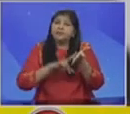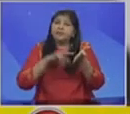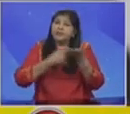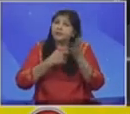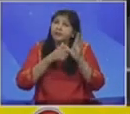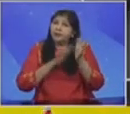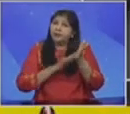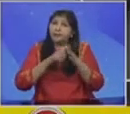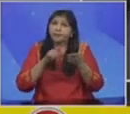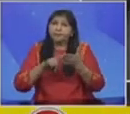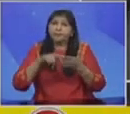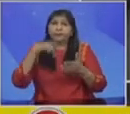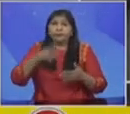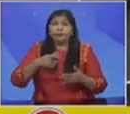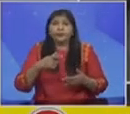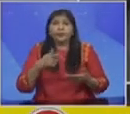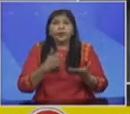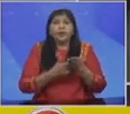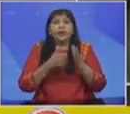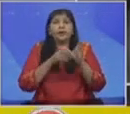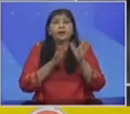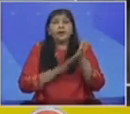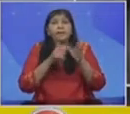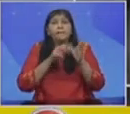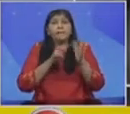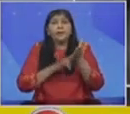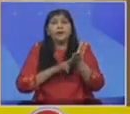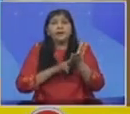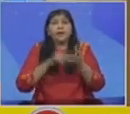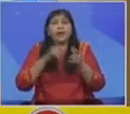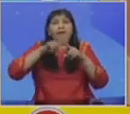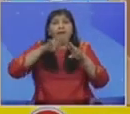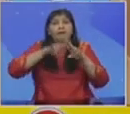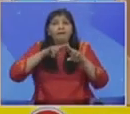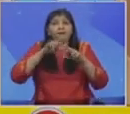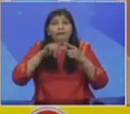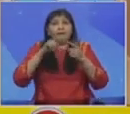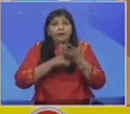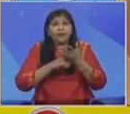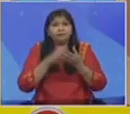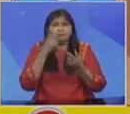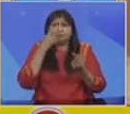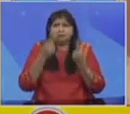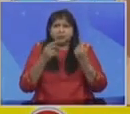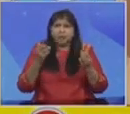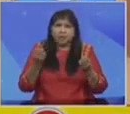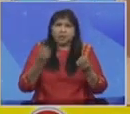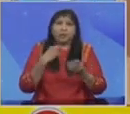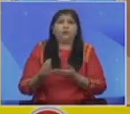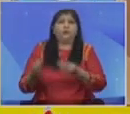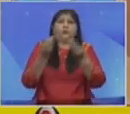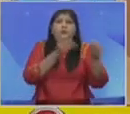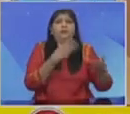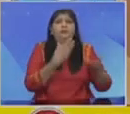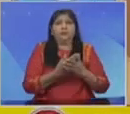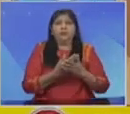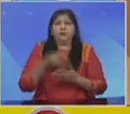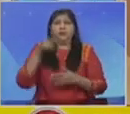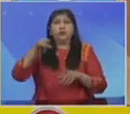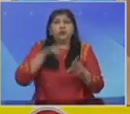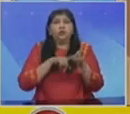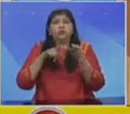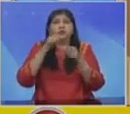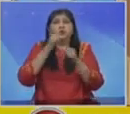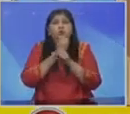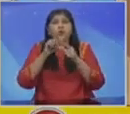गई रमन इफेक्ट खोज को समर्पित है। केरल से योगेश्वरन जी ने